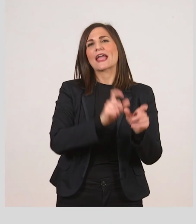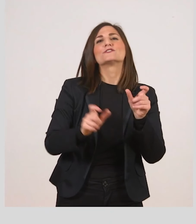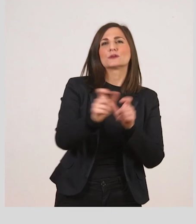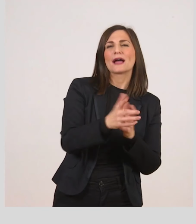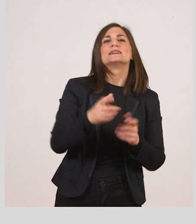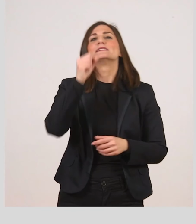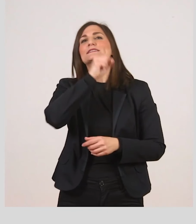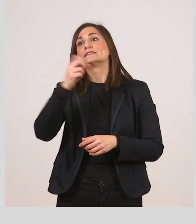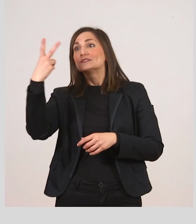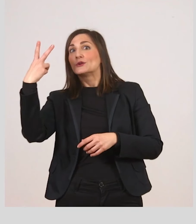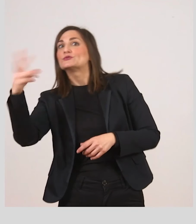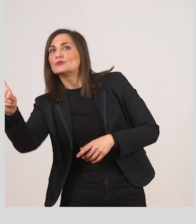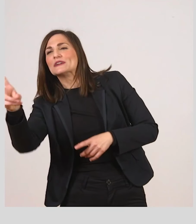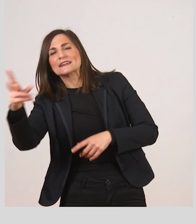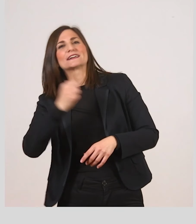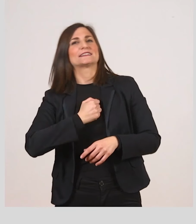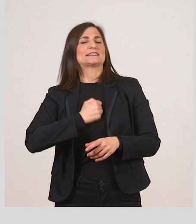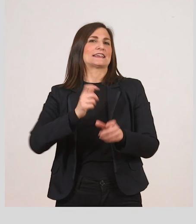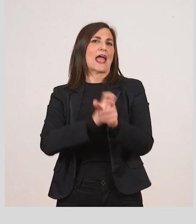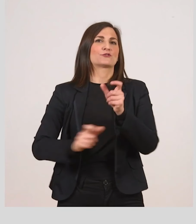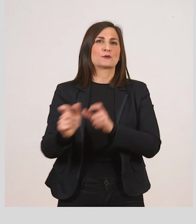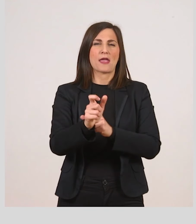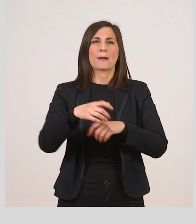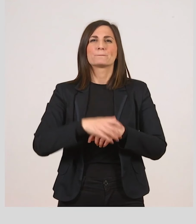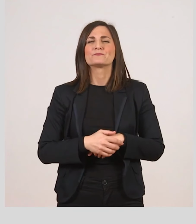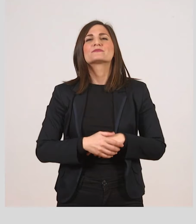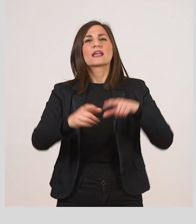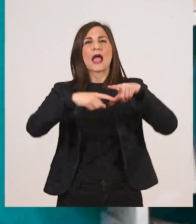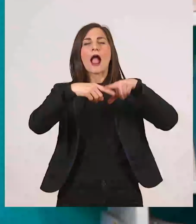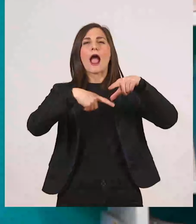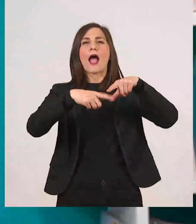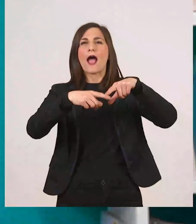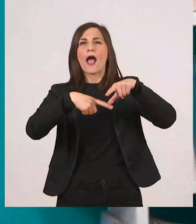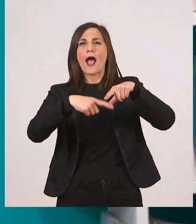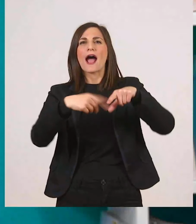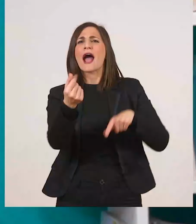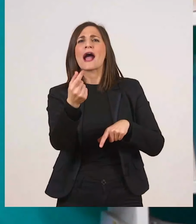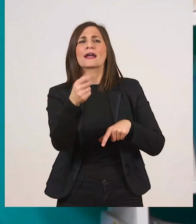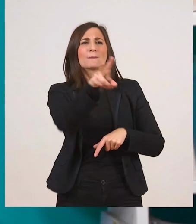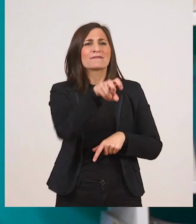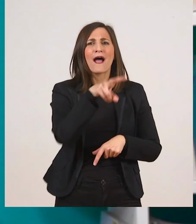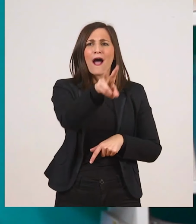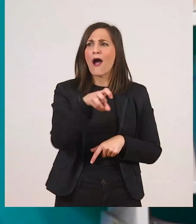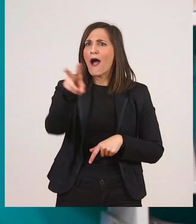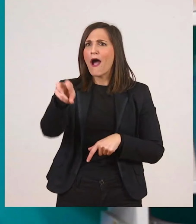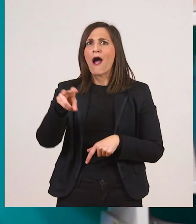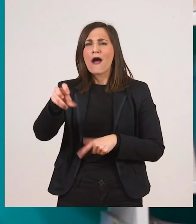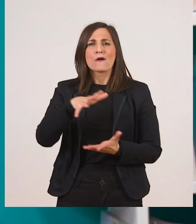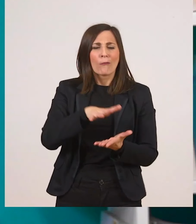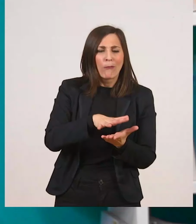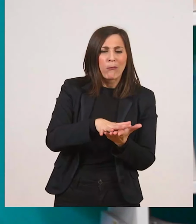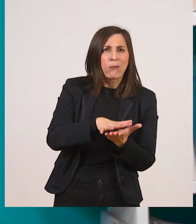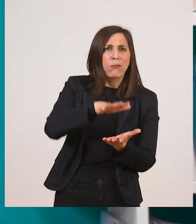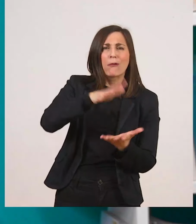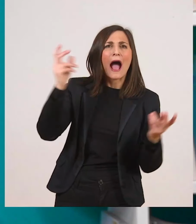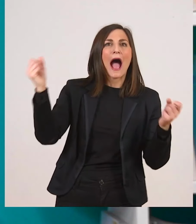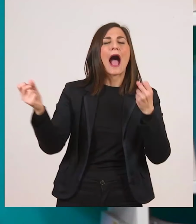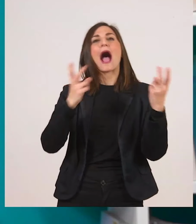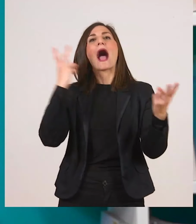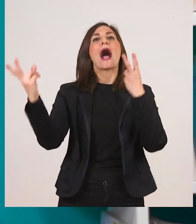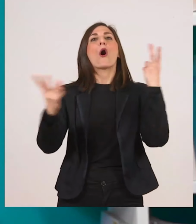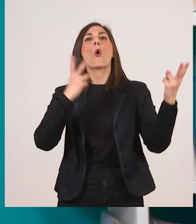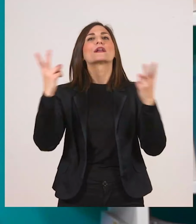εκτιτική μαζί. Πολύ ωραία. Μαζέψαμε χρήματα. Τι βάζουμε εδώ, όταν είπαμε τα κάλαντα. Μια όριστη, σκεφτείτε,